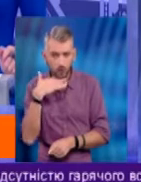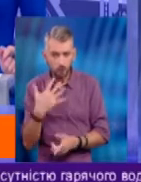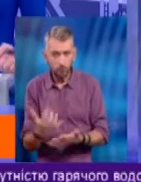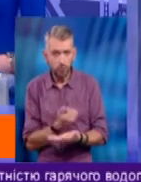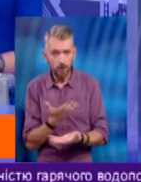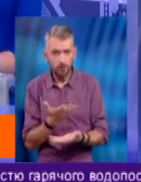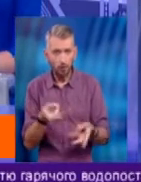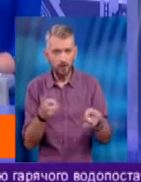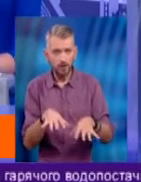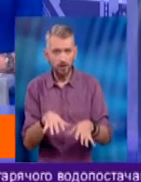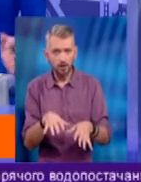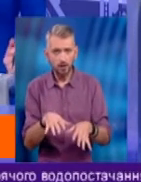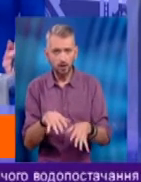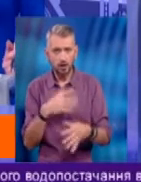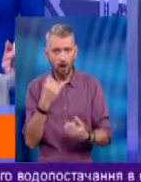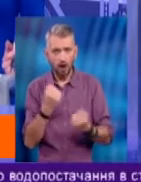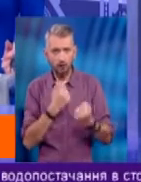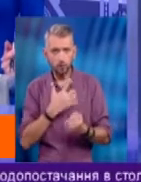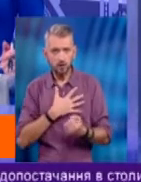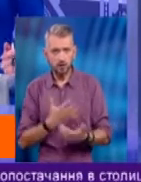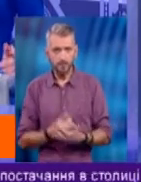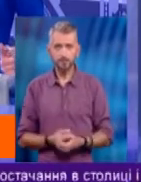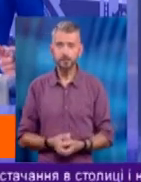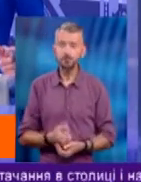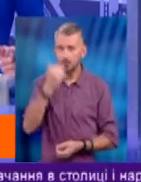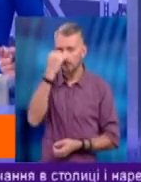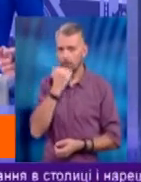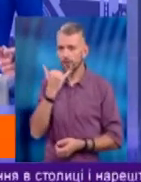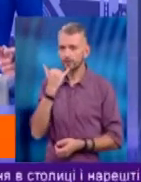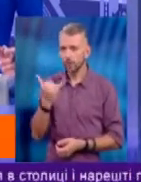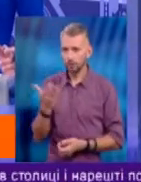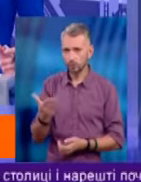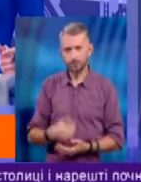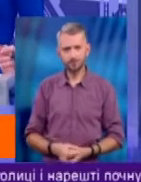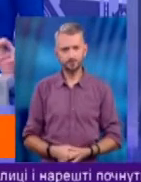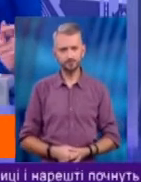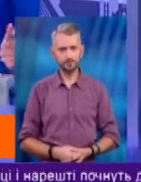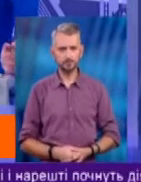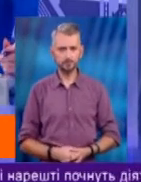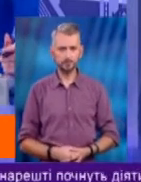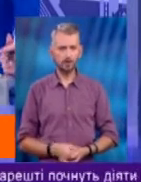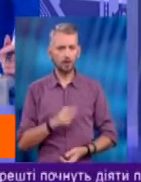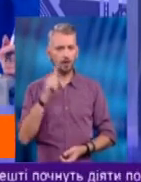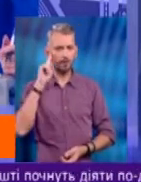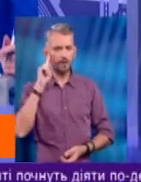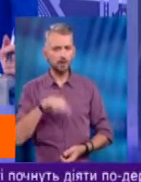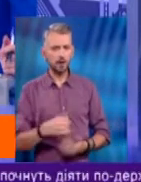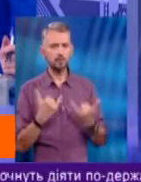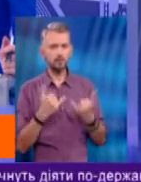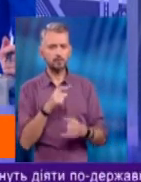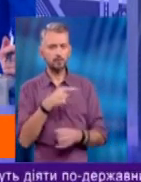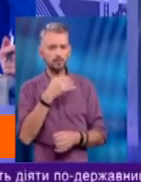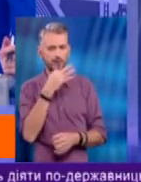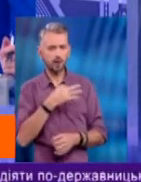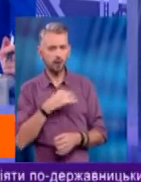виходить, остальні автолюбителі? Дякую за ваш дзвінок. Прошу, пане. Ви знаєте, тільки що він мені сказав,